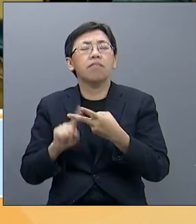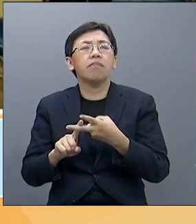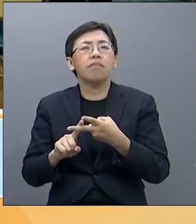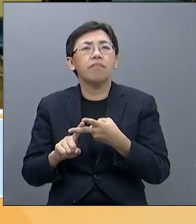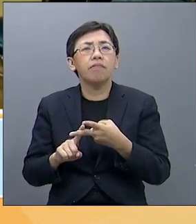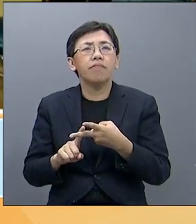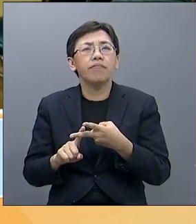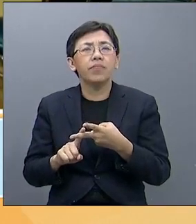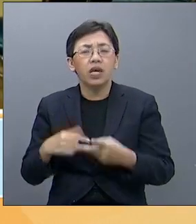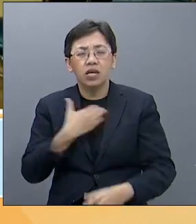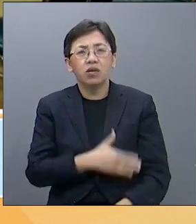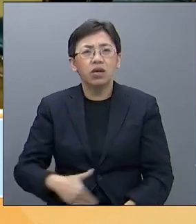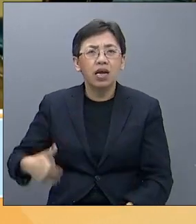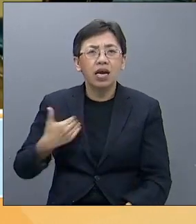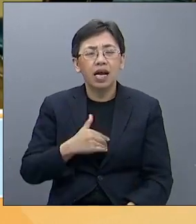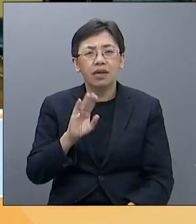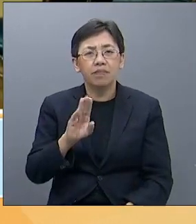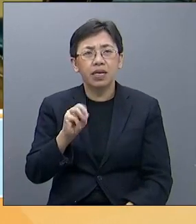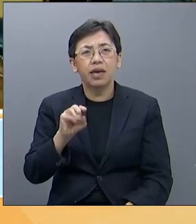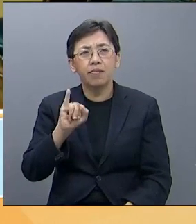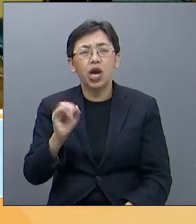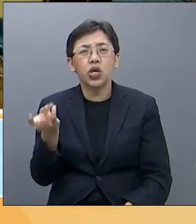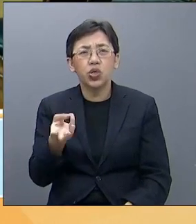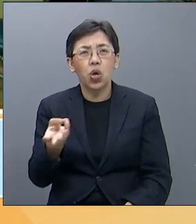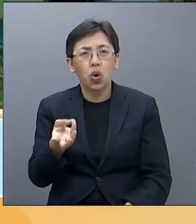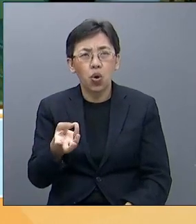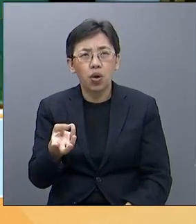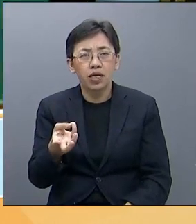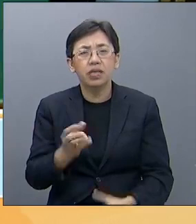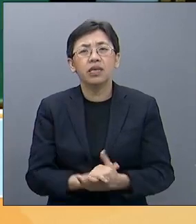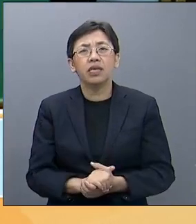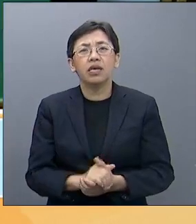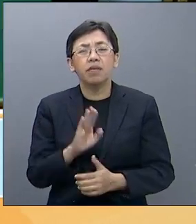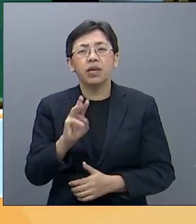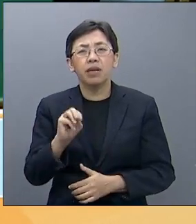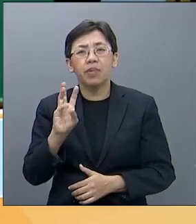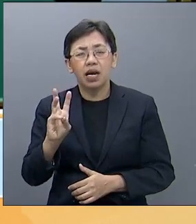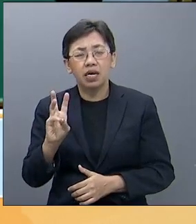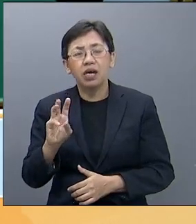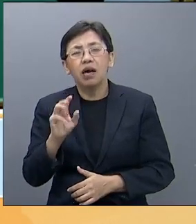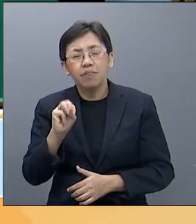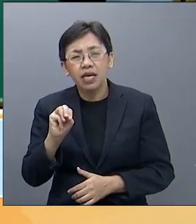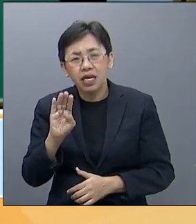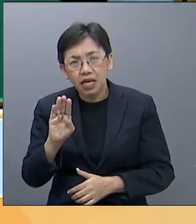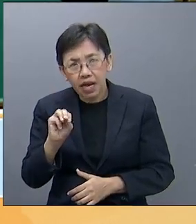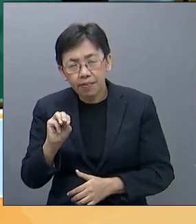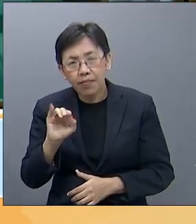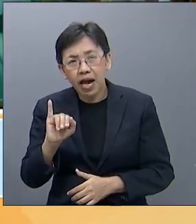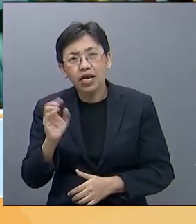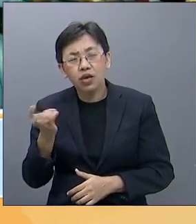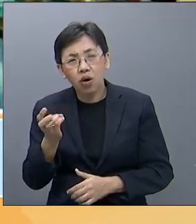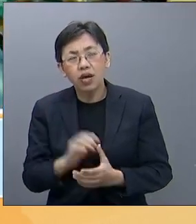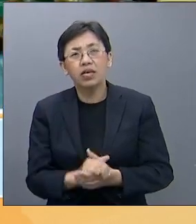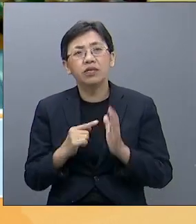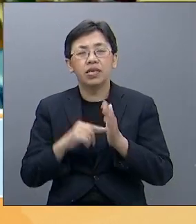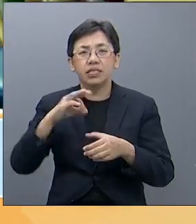นีมวลกายหรือเรียกว่า BMI ที่น้อยๆแต่มันก็น้อยกว่า19นะครับแล้วก็มีพวกปัจจัยเสี่ยงต่างๆที่พูดไปแล้วก็จะพวก